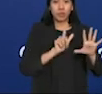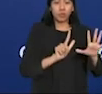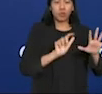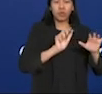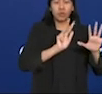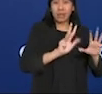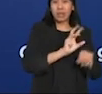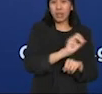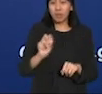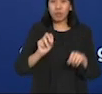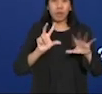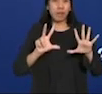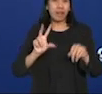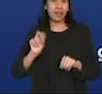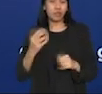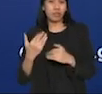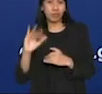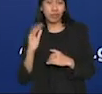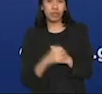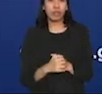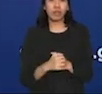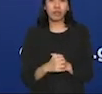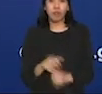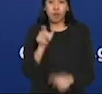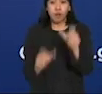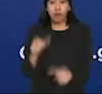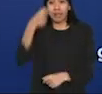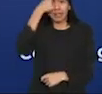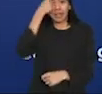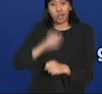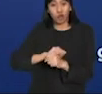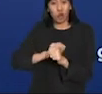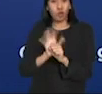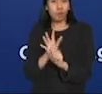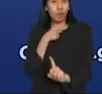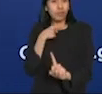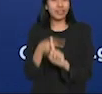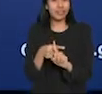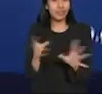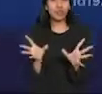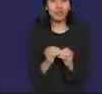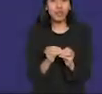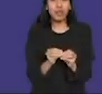orang hasil konfirmasi kofit 1940 sitif sebanyak